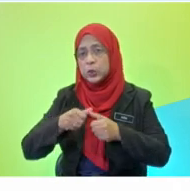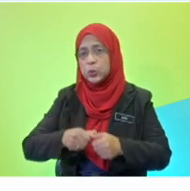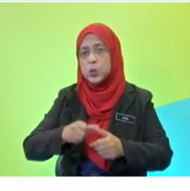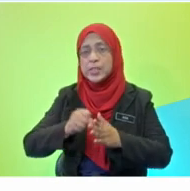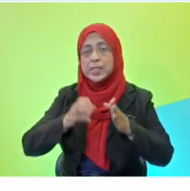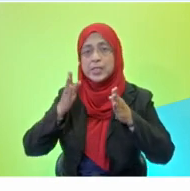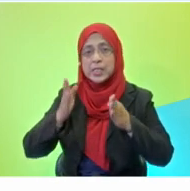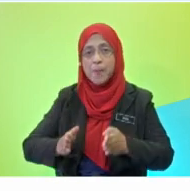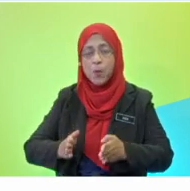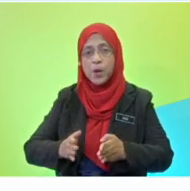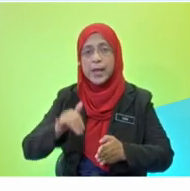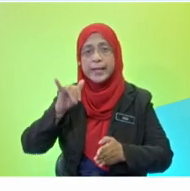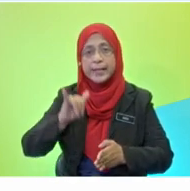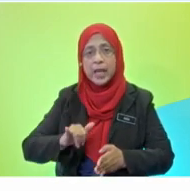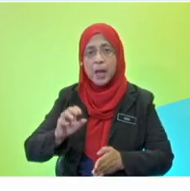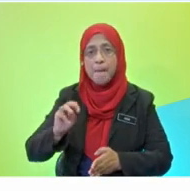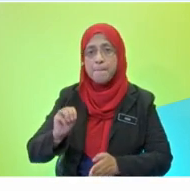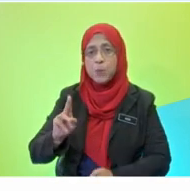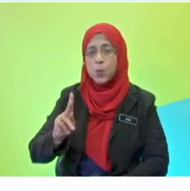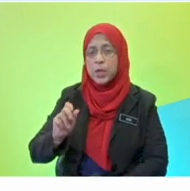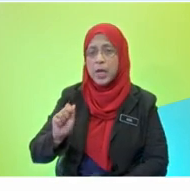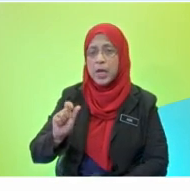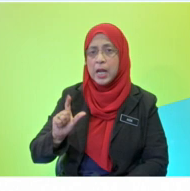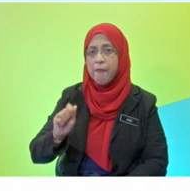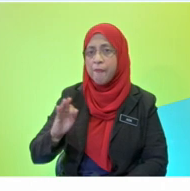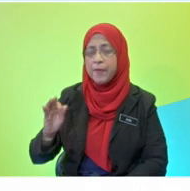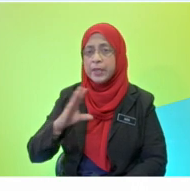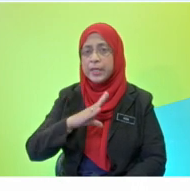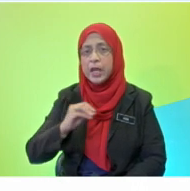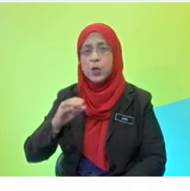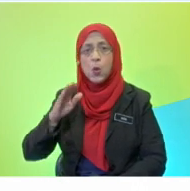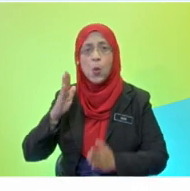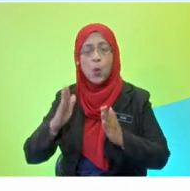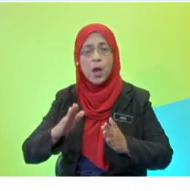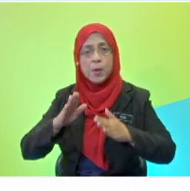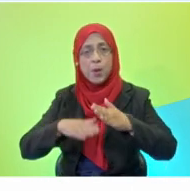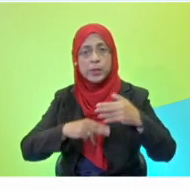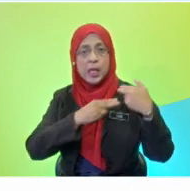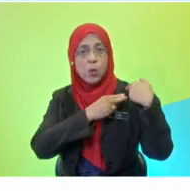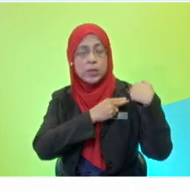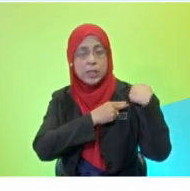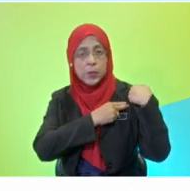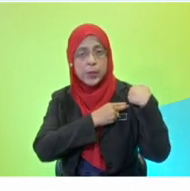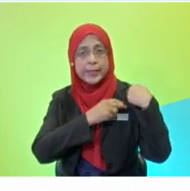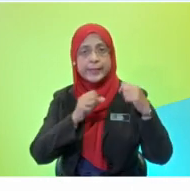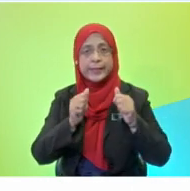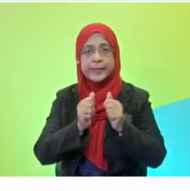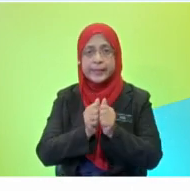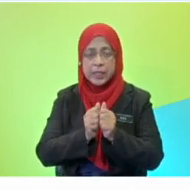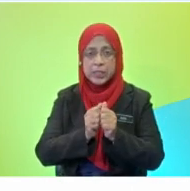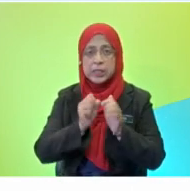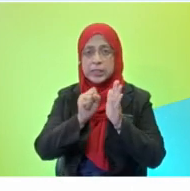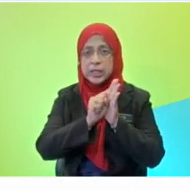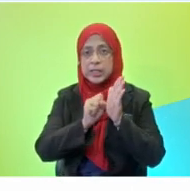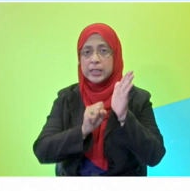yang dan orang yang dibawa tanggungannya dengan syarat-syarat dan tempo masa yang